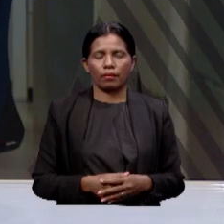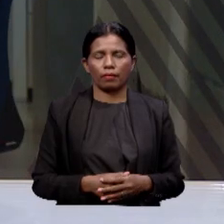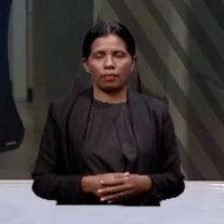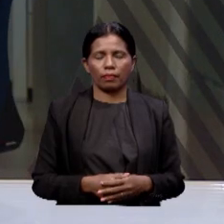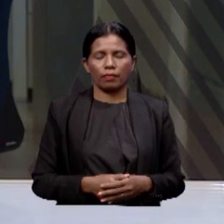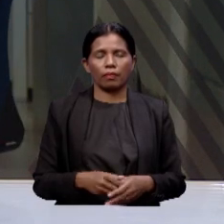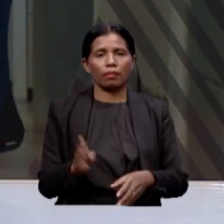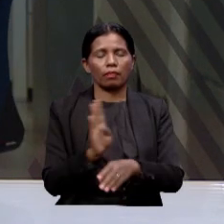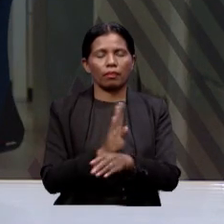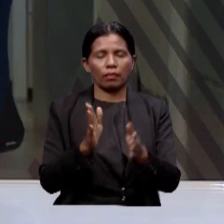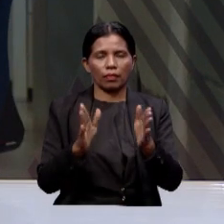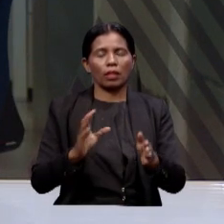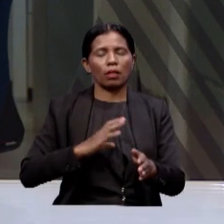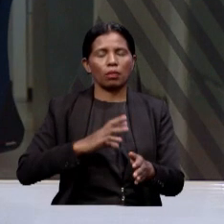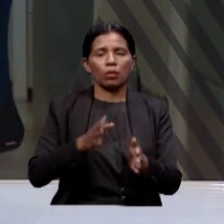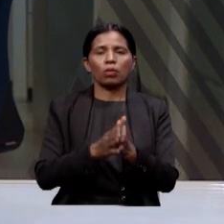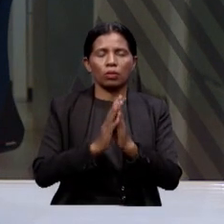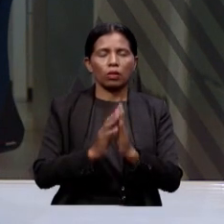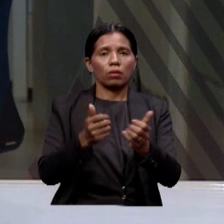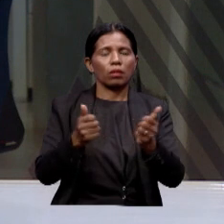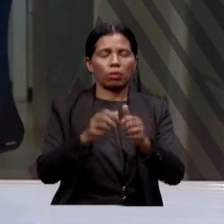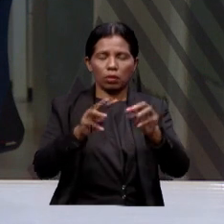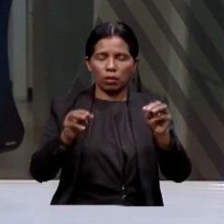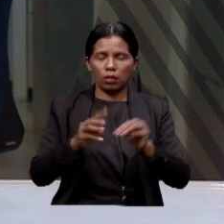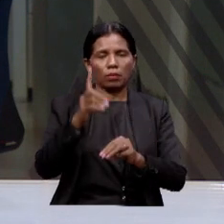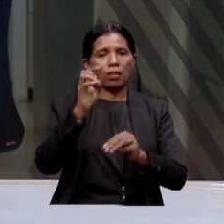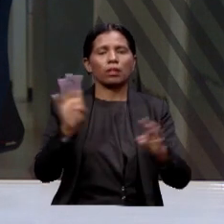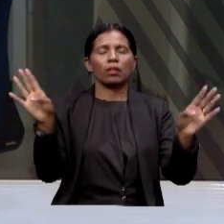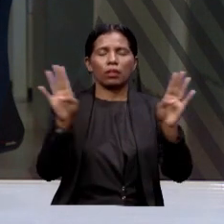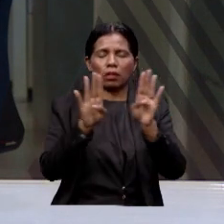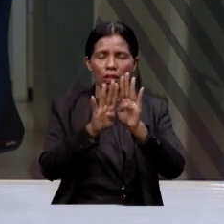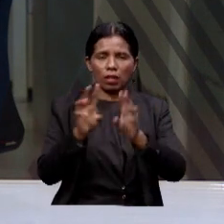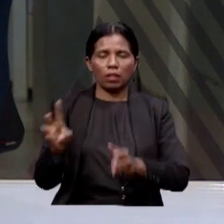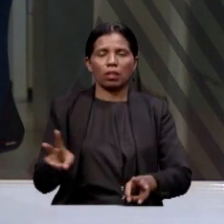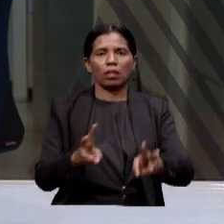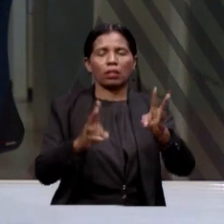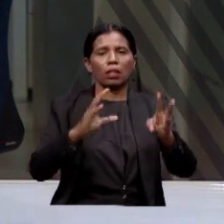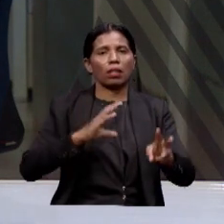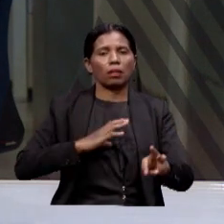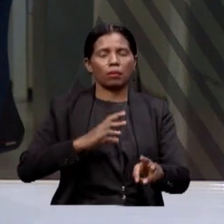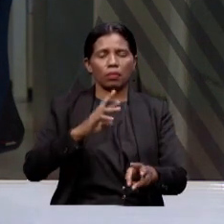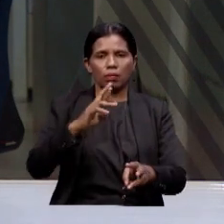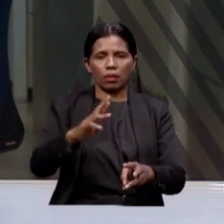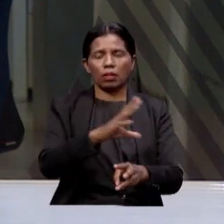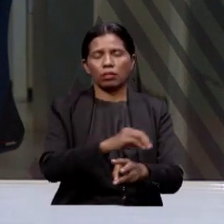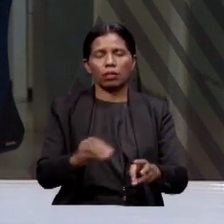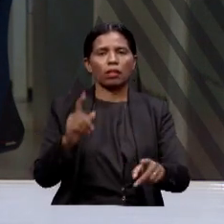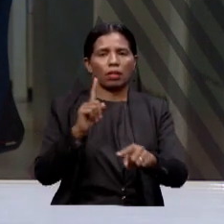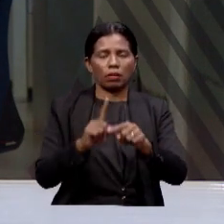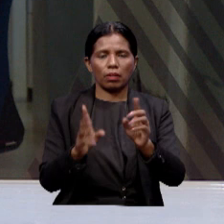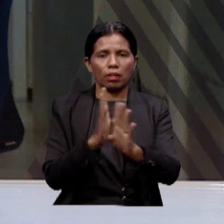Vendedor Siri Rotundo Kumoro, whose autoridade município dele atu Takadalan e área Kampung Baru, onde evita